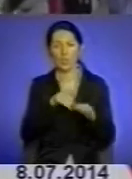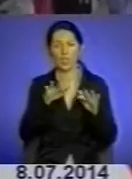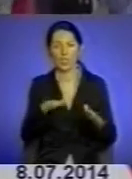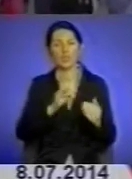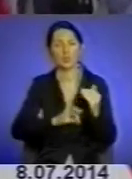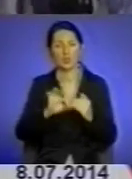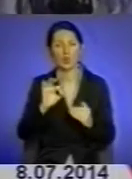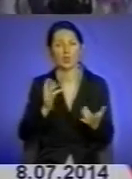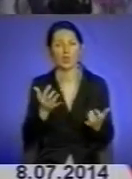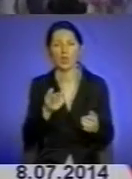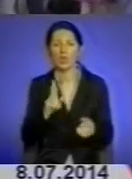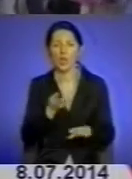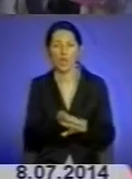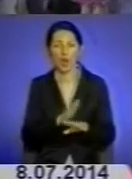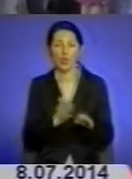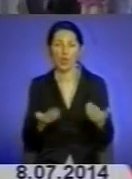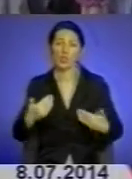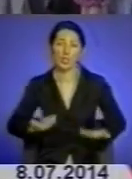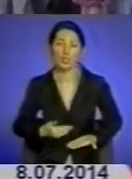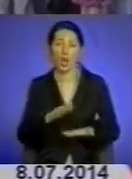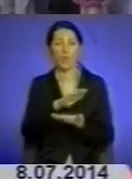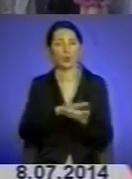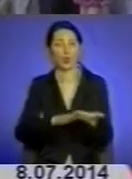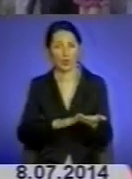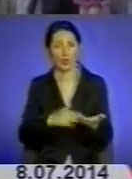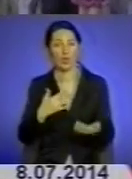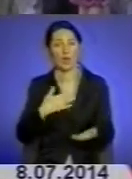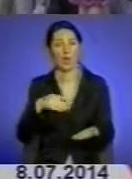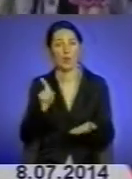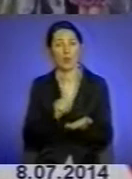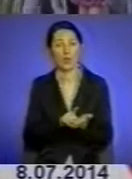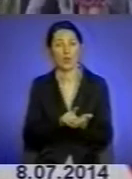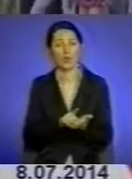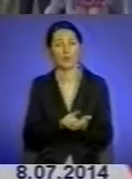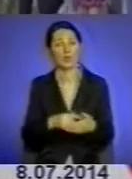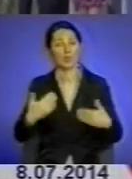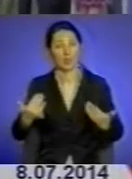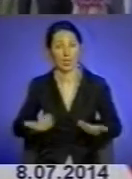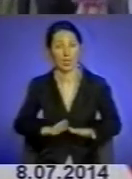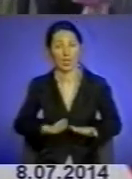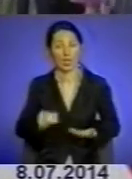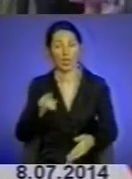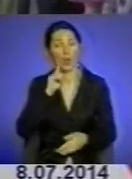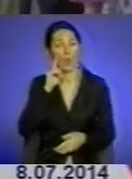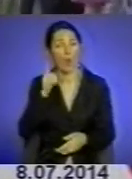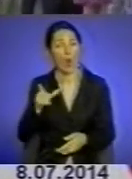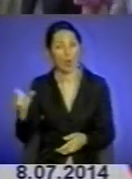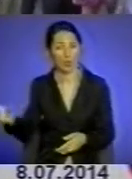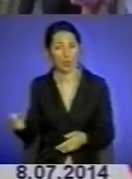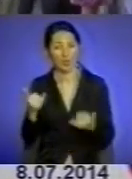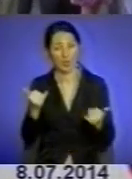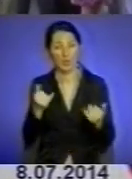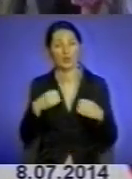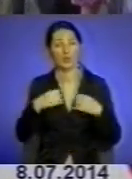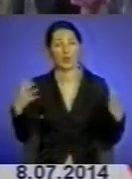важко. Але з другої сторони, життя продовжується і ми повинні жити. І молоді, от ми зараз святкували цей